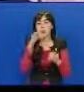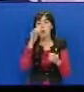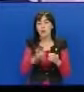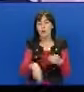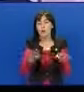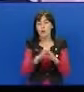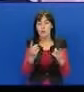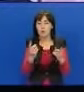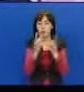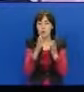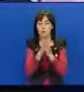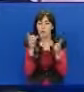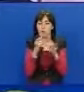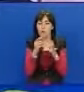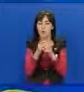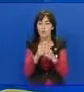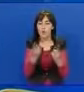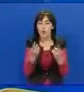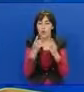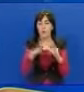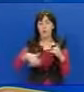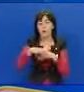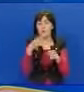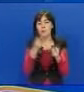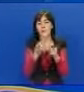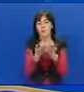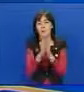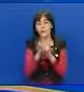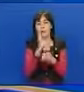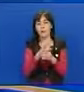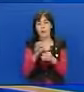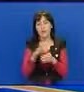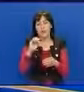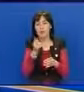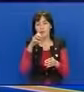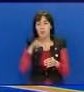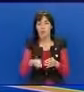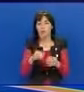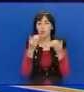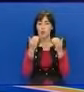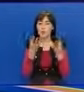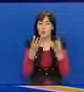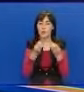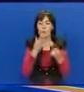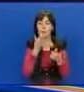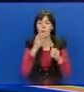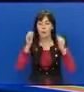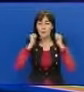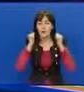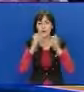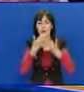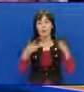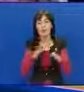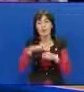ұлы бабалардың өсиет сөздері жазылған «Ұлы дала өсиет» атты кітап шығарылды, деді Асылхан Темірханұлы. Сондай-ақ ұлттық спорт түрлері бойынша